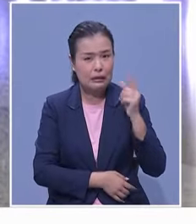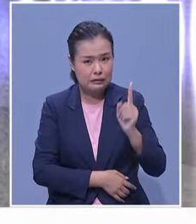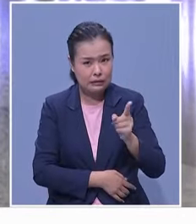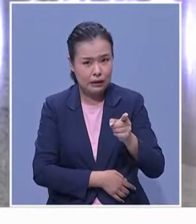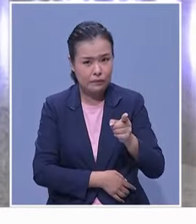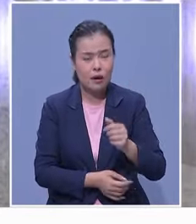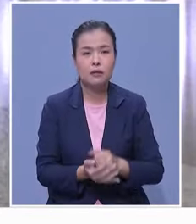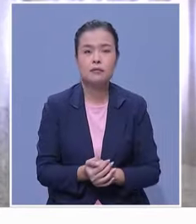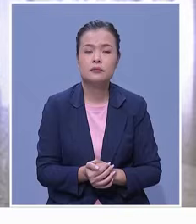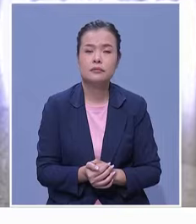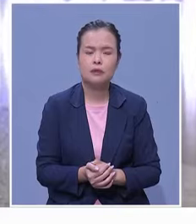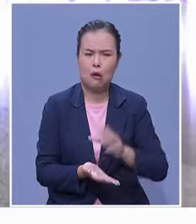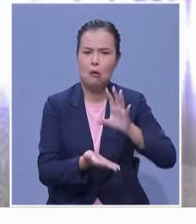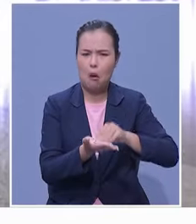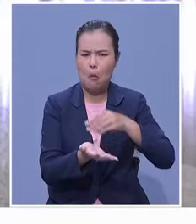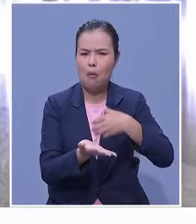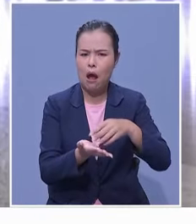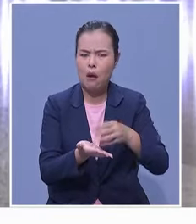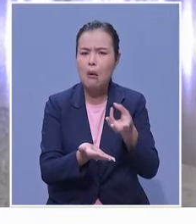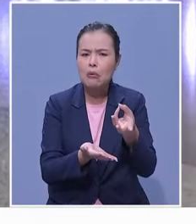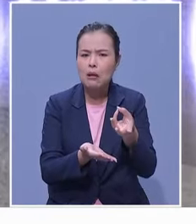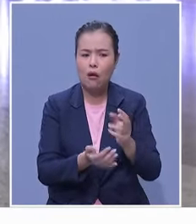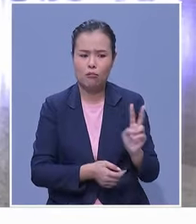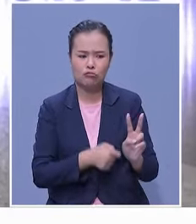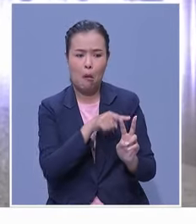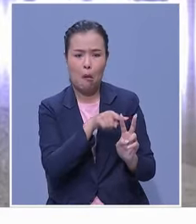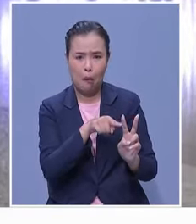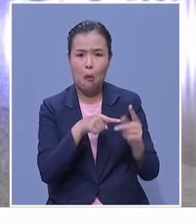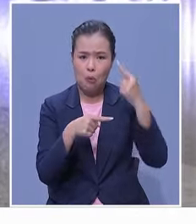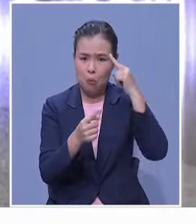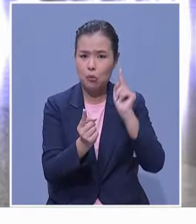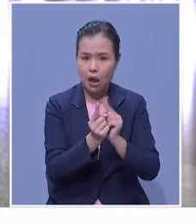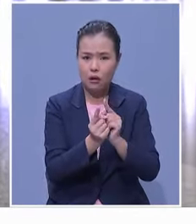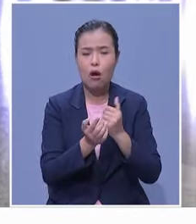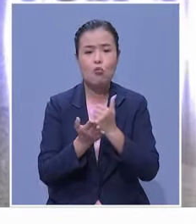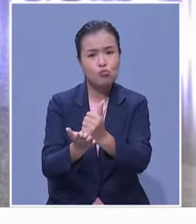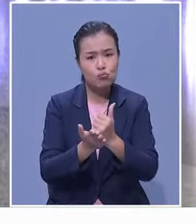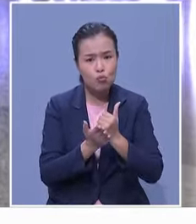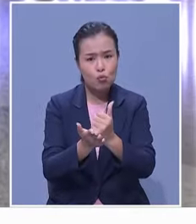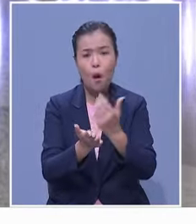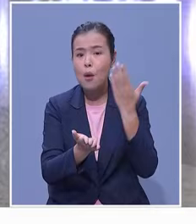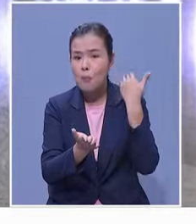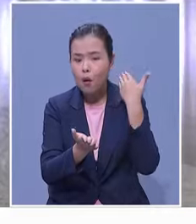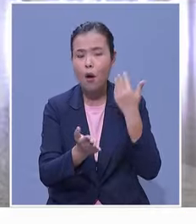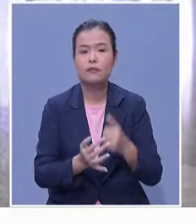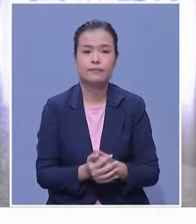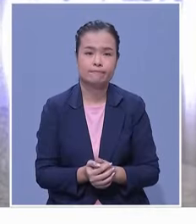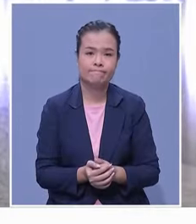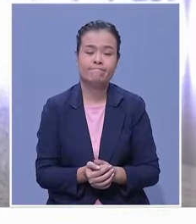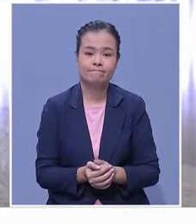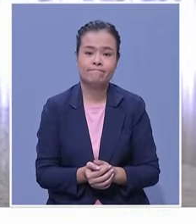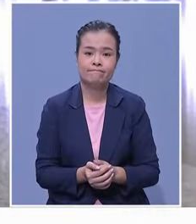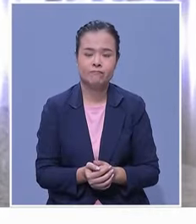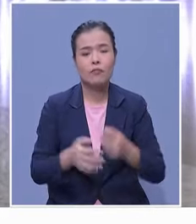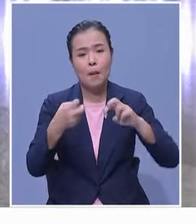ก็เค้าก็ให้ข้อมูลแค่ว่ากับ 2คนเนี้ยรู้จักกันแต่ว่าเคยให้การช่วยเหลือกันมาก่อนอะไรอย่างเงี้ยนะคะแล้ว